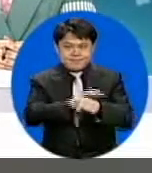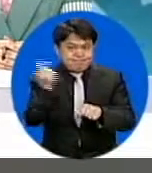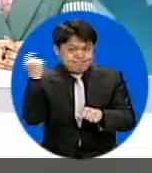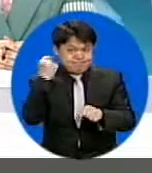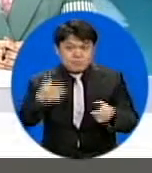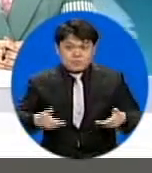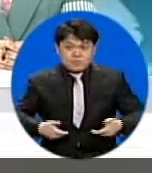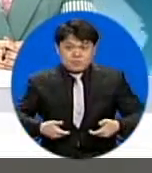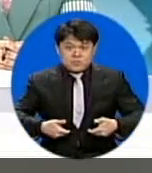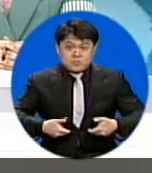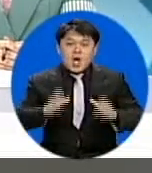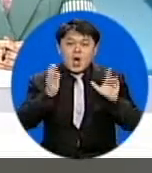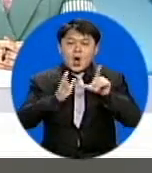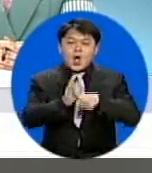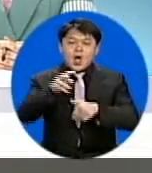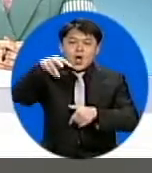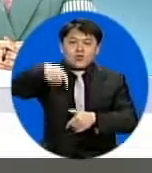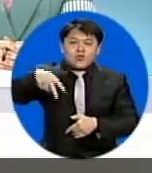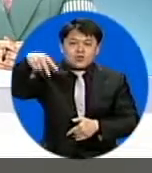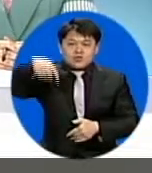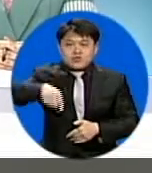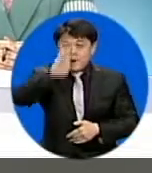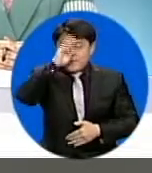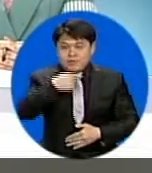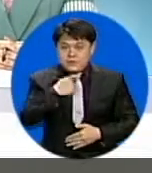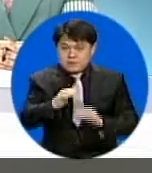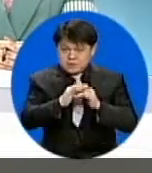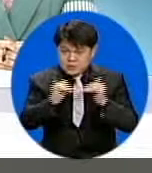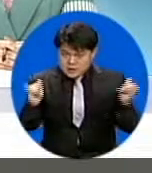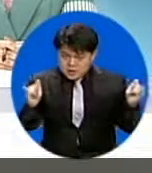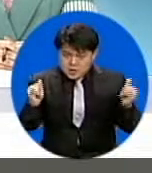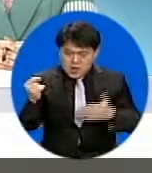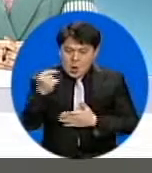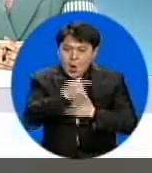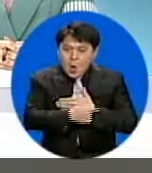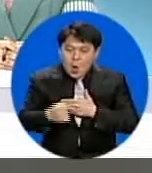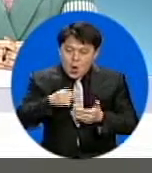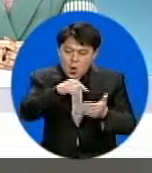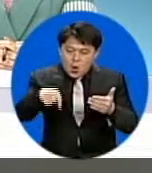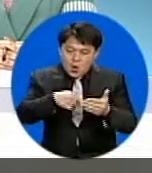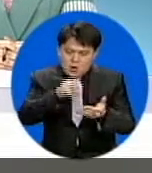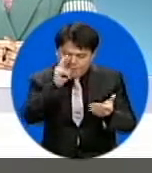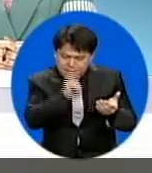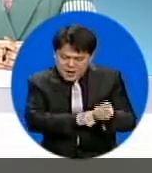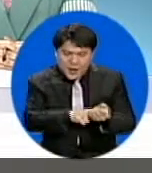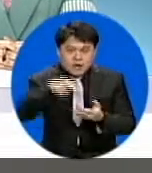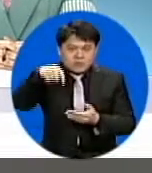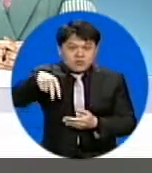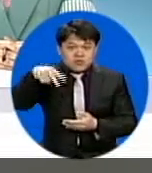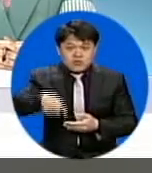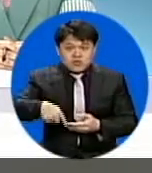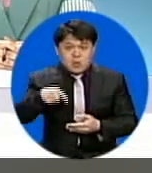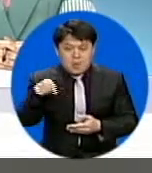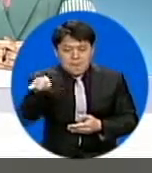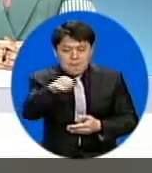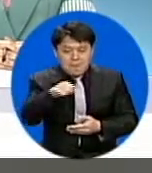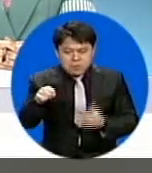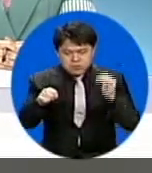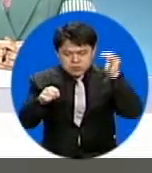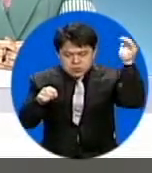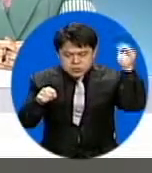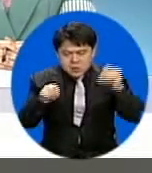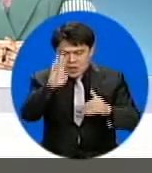같습니다. 특히 어릴 적 수두를 앓으셨다면 중고령층 중 몸속에 잠복된 수두 바이러스가 이 성인기에